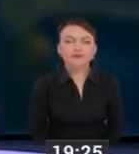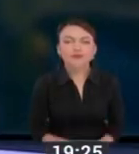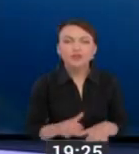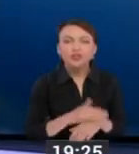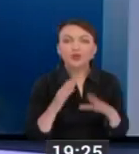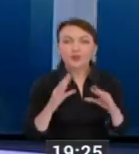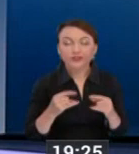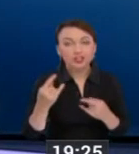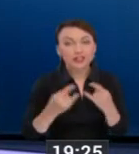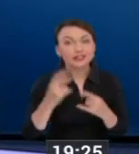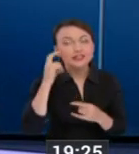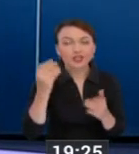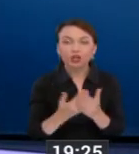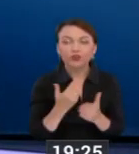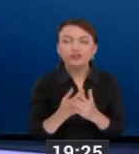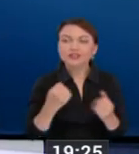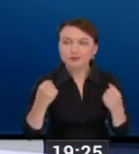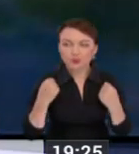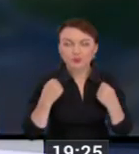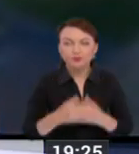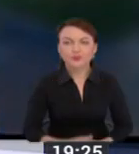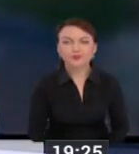Добрий вечір на телеканалі «Київ», новини спорту.